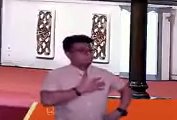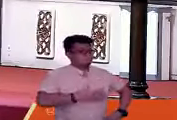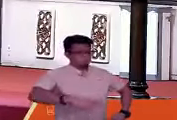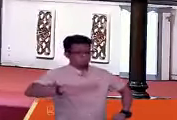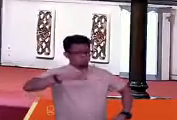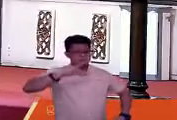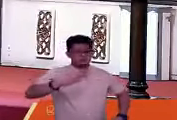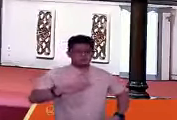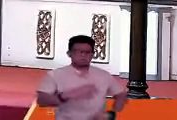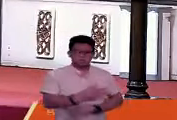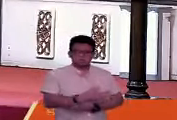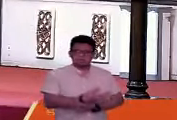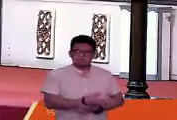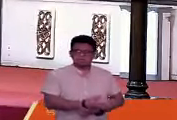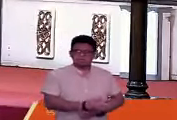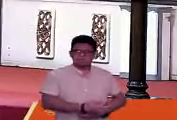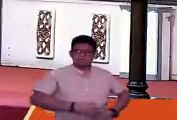devil.